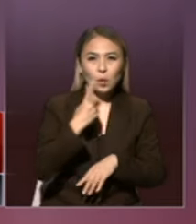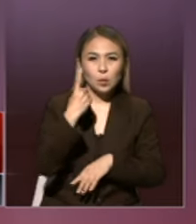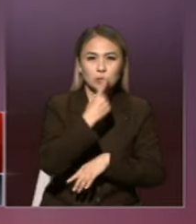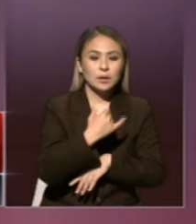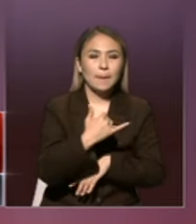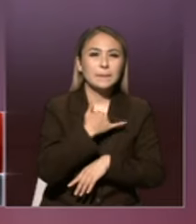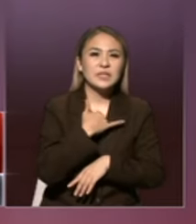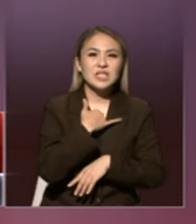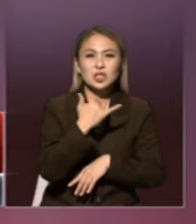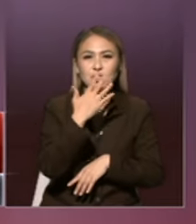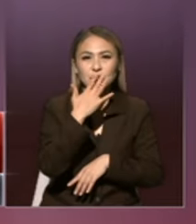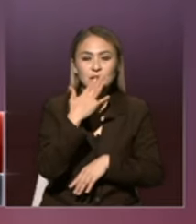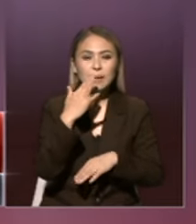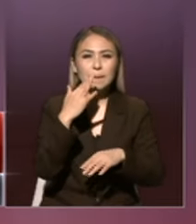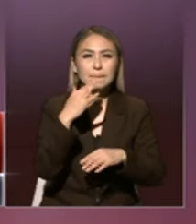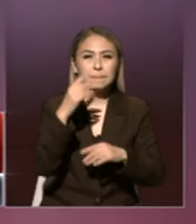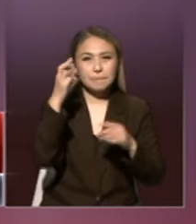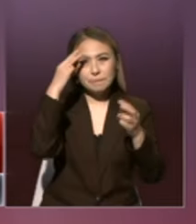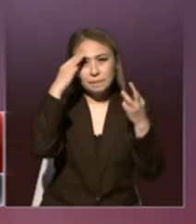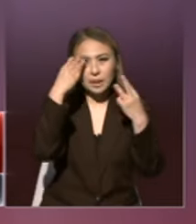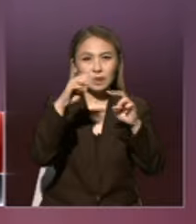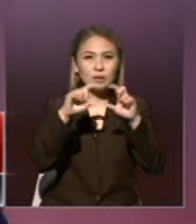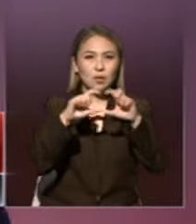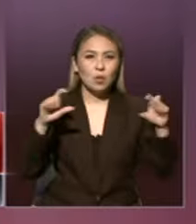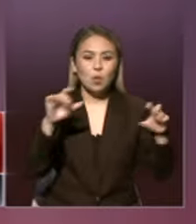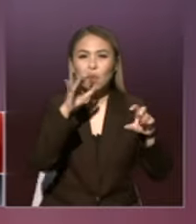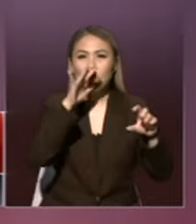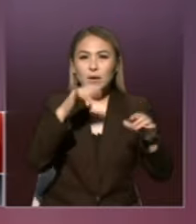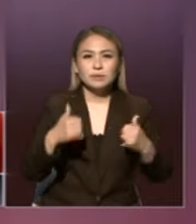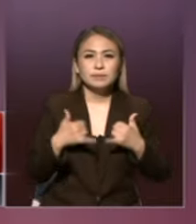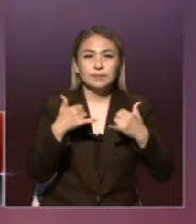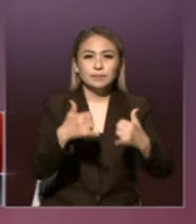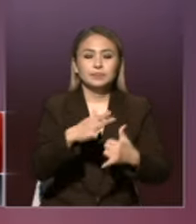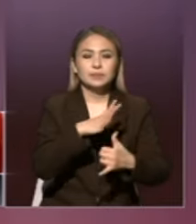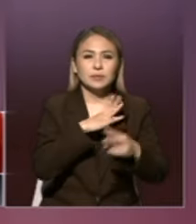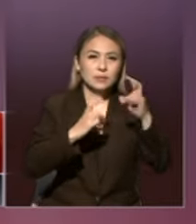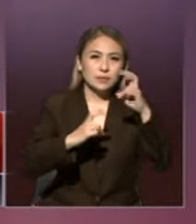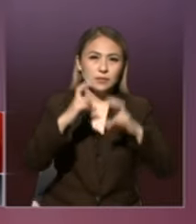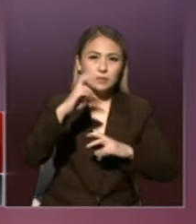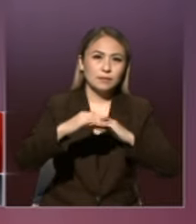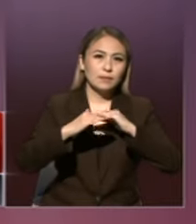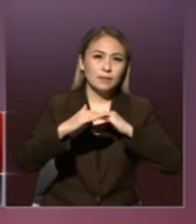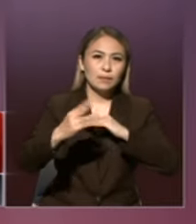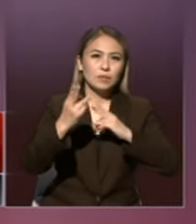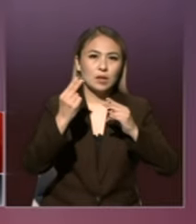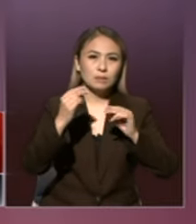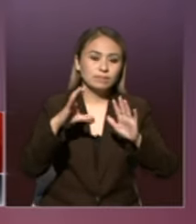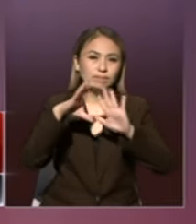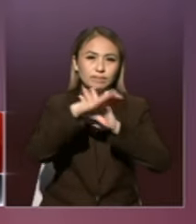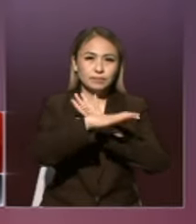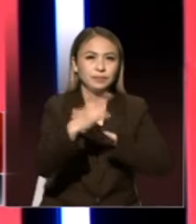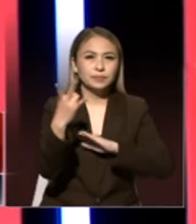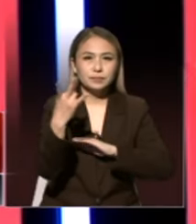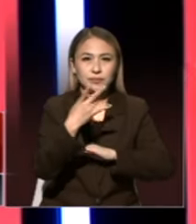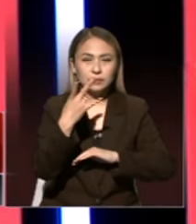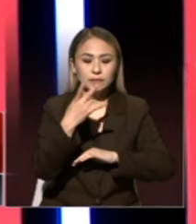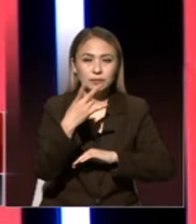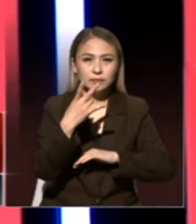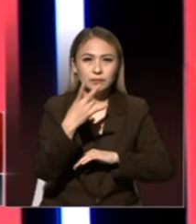шетелдік брендтерге уақыт бердік. Елімізге келіп, завод соғып, ақша құйындар. Жұмыстарын істеңдер деп. Иә.